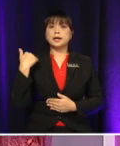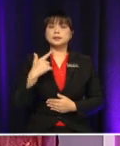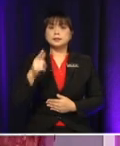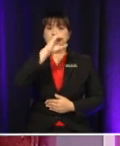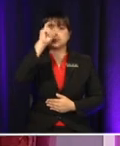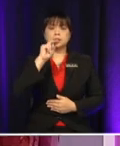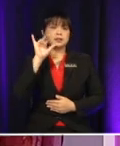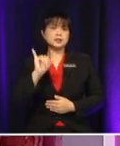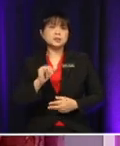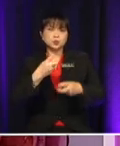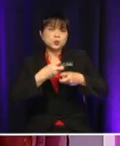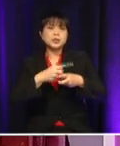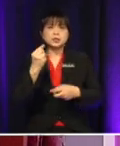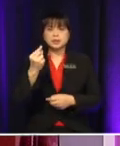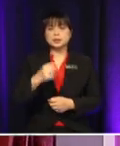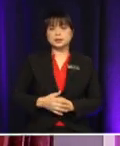kompleks